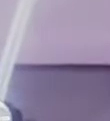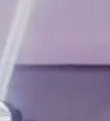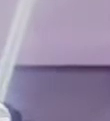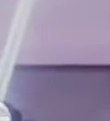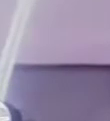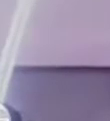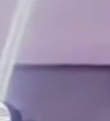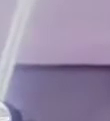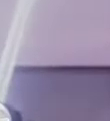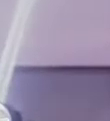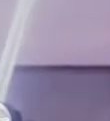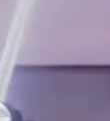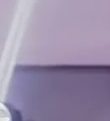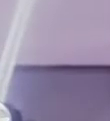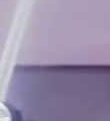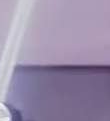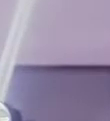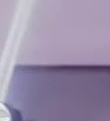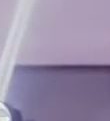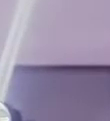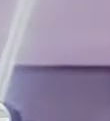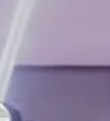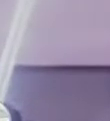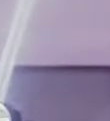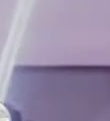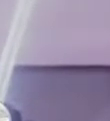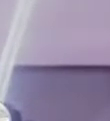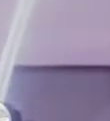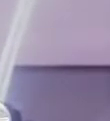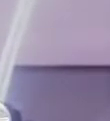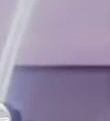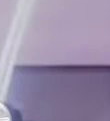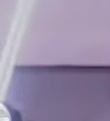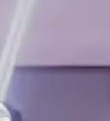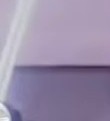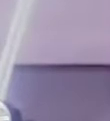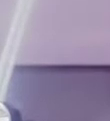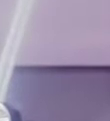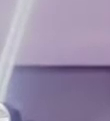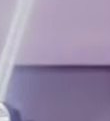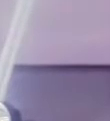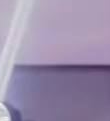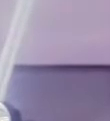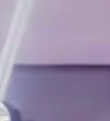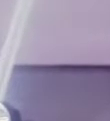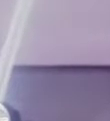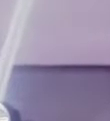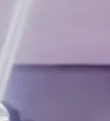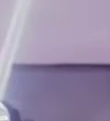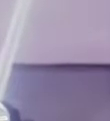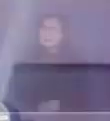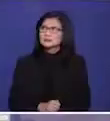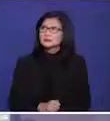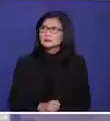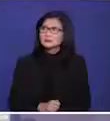calon presiden dan calon wakil presiden Republik Indonesia pemilu 2019. Hadirin,